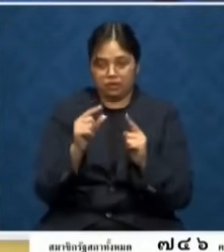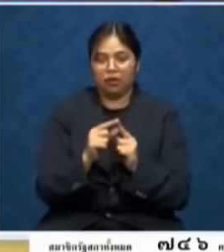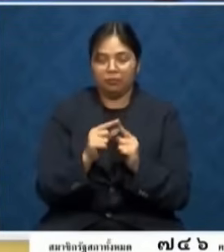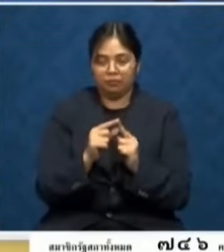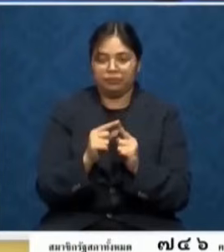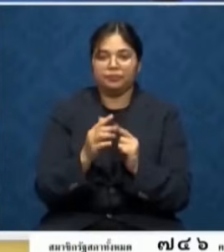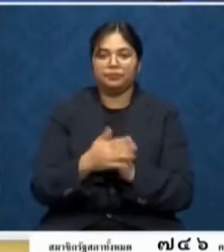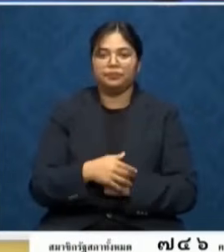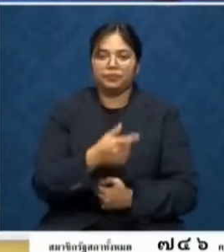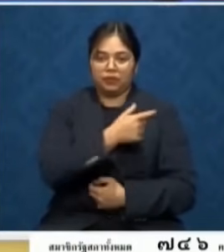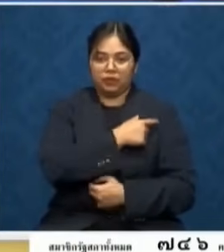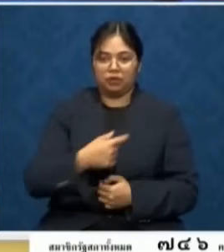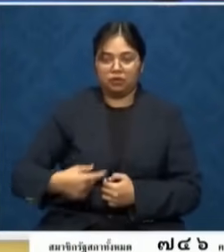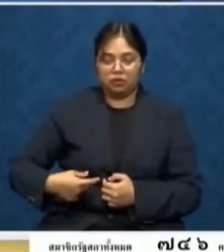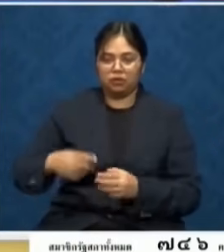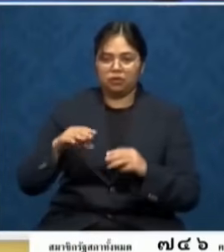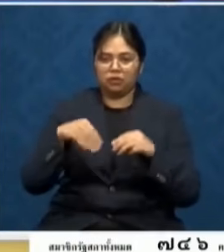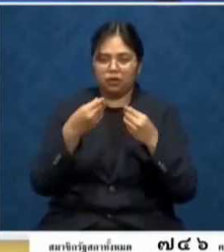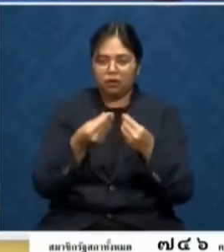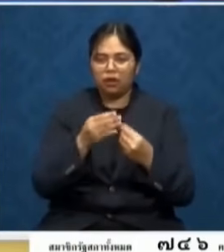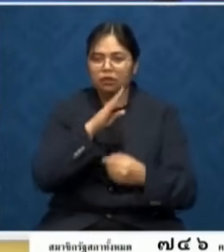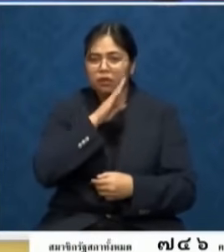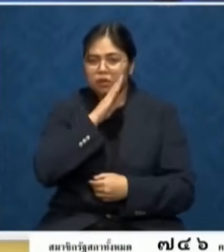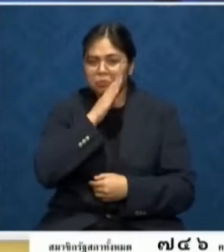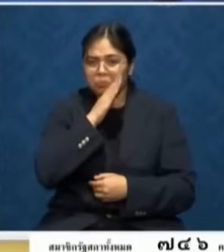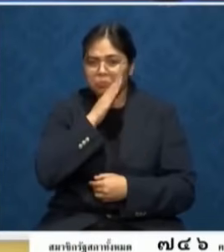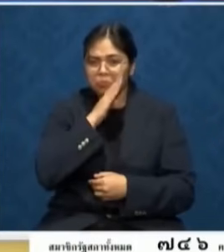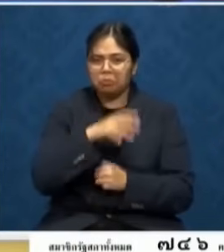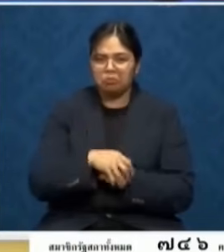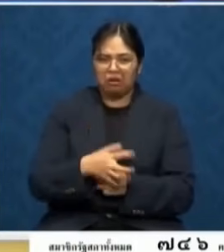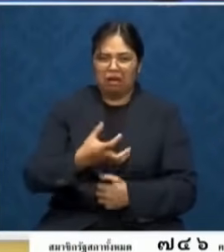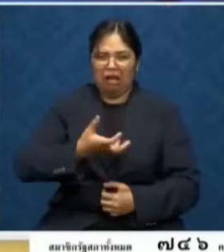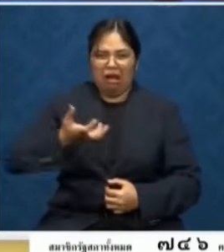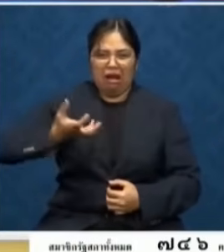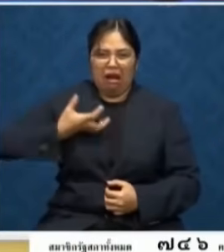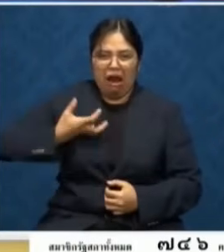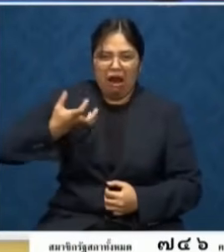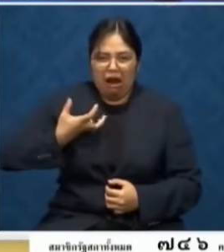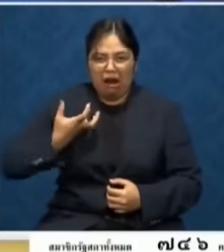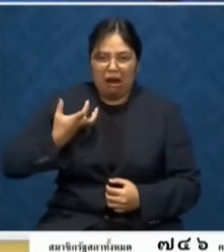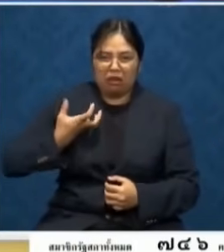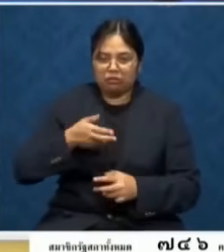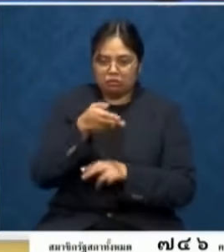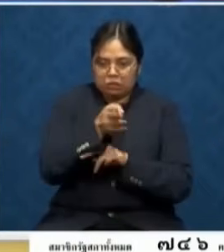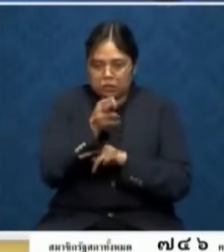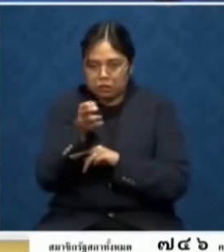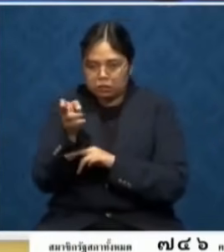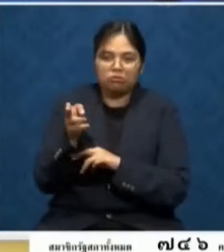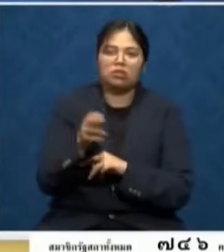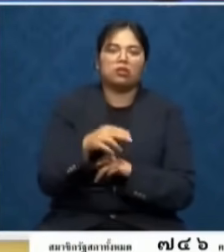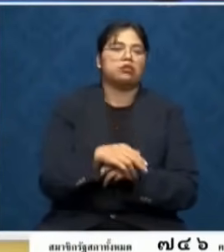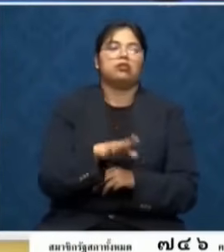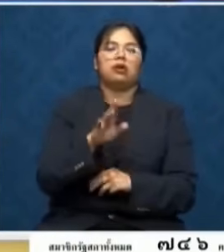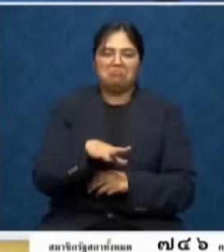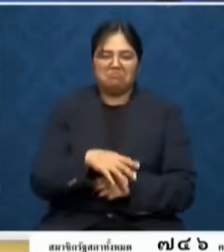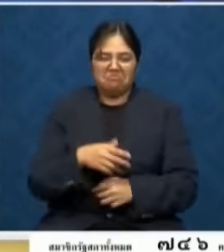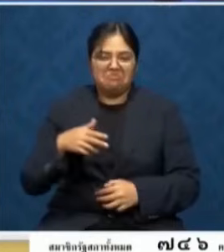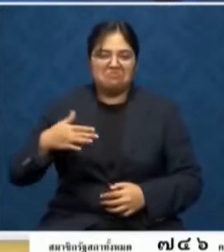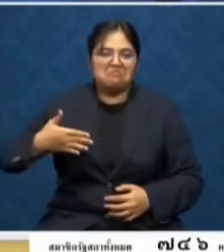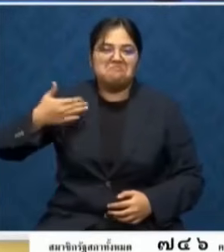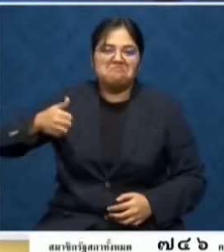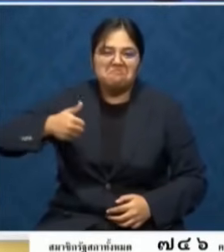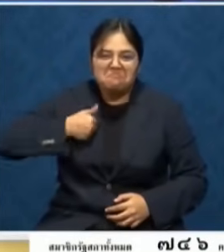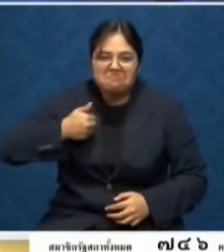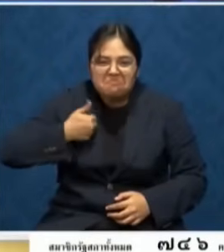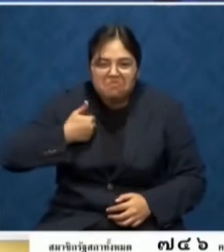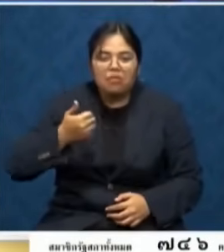การแก้แค้นด้วยวิธีการนอกกฎหมายอาจจะสะใจสำหรับคนบางกลุ่มแต่มันเป็นที่ม